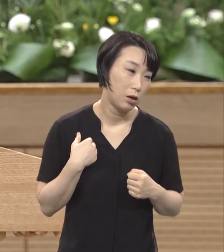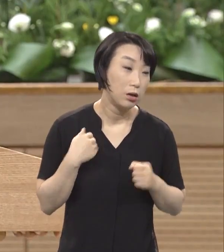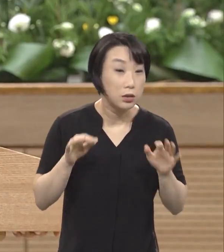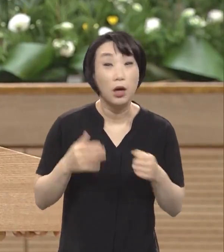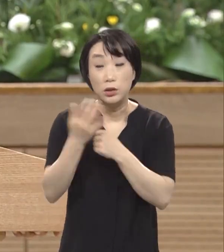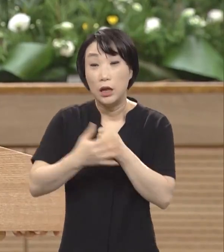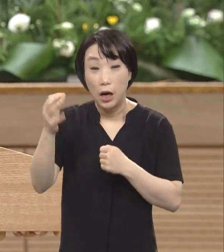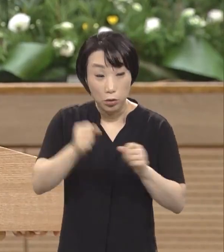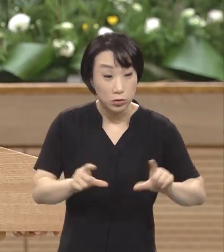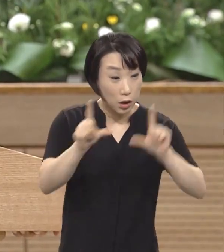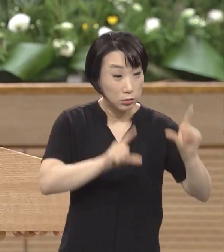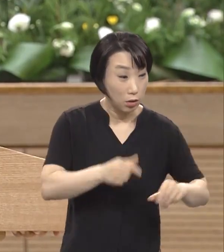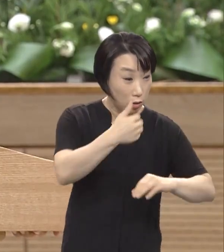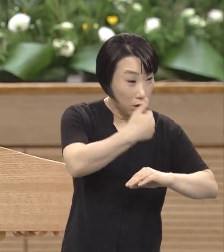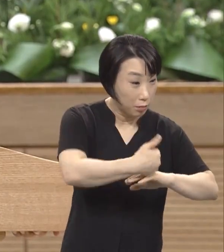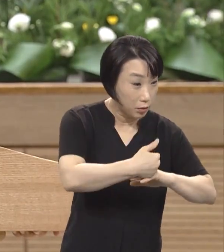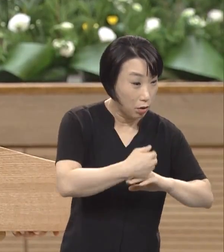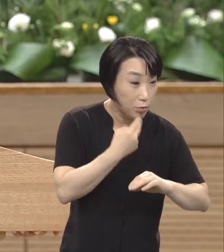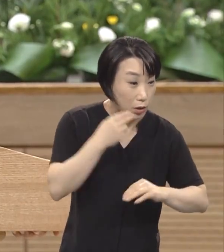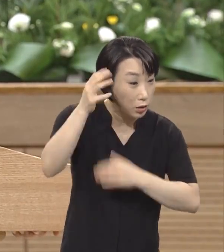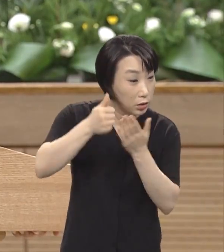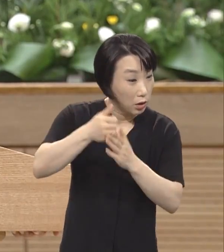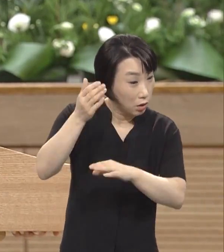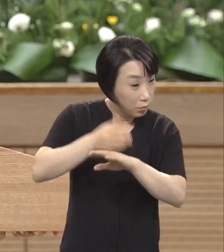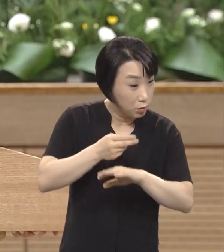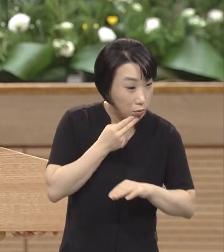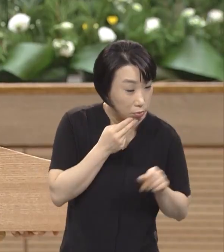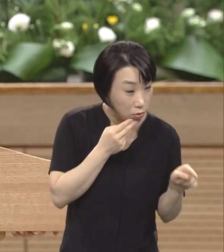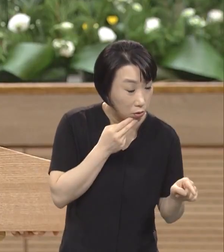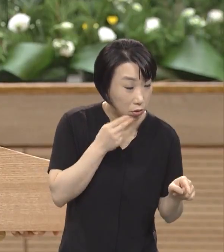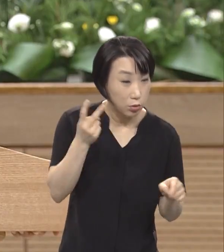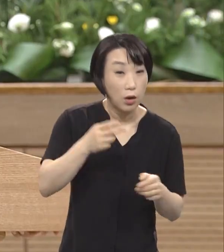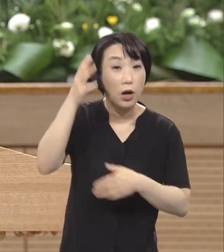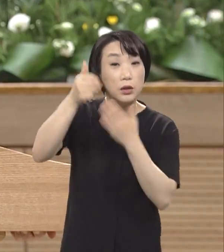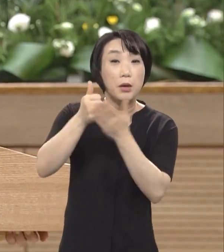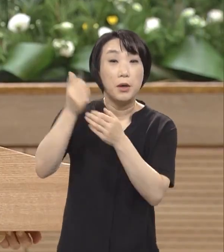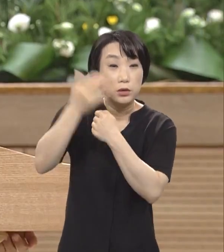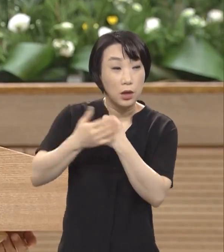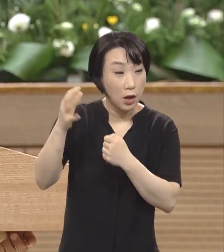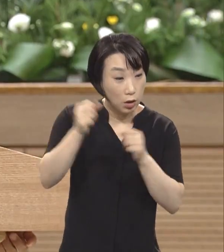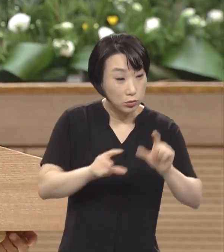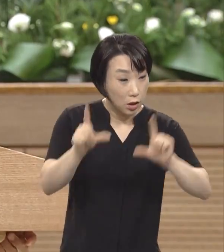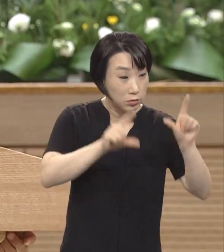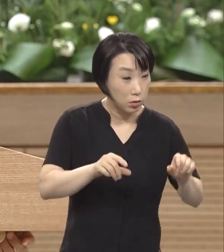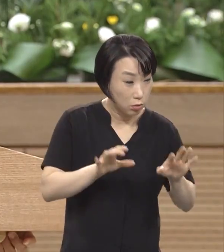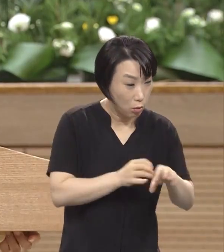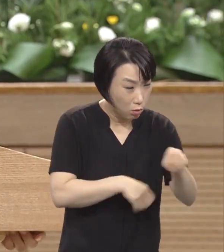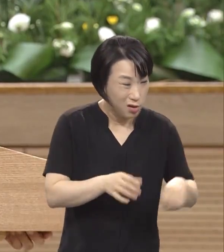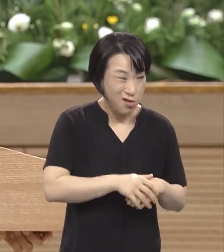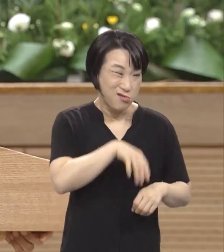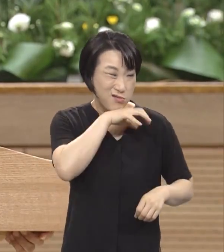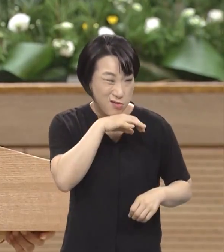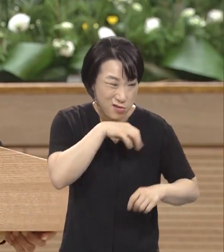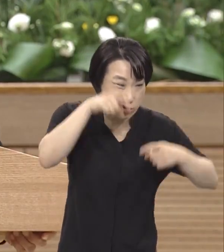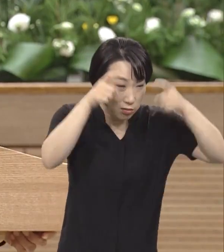은혜로 살면서 감사도 모르고, 은혜로 살면서 원망 불평하며